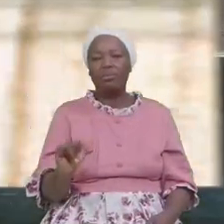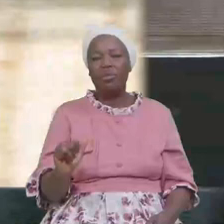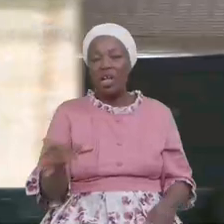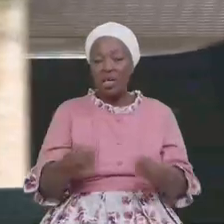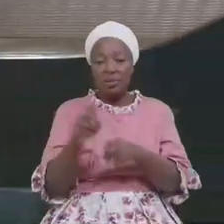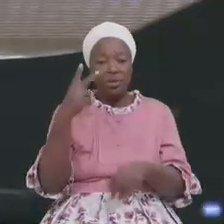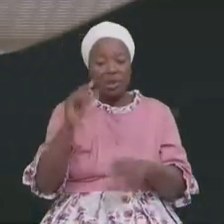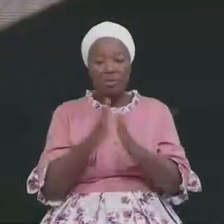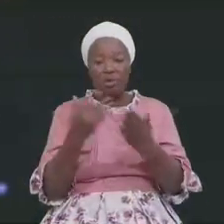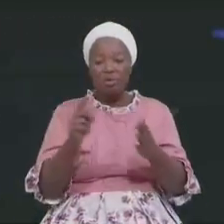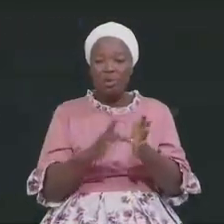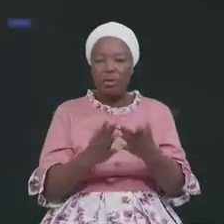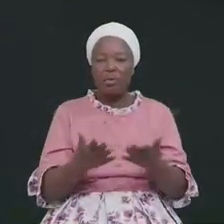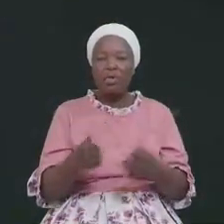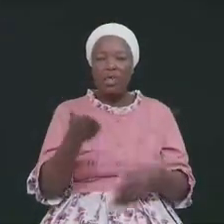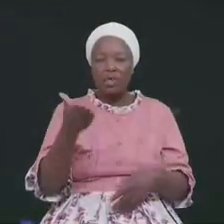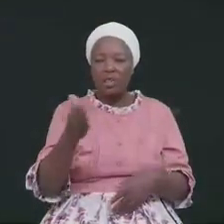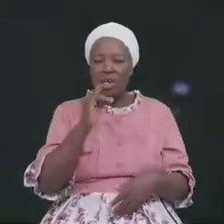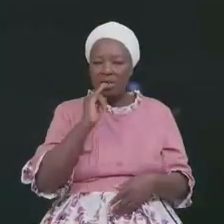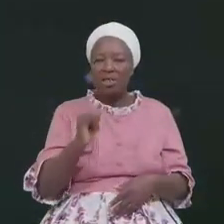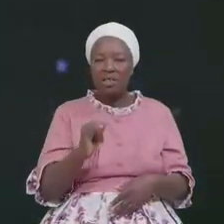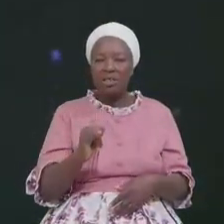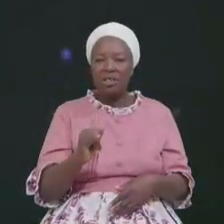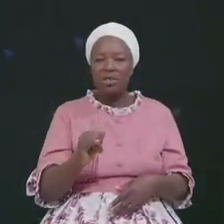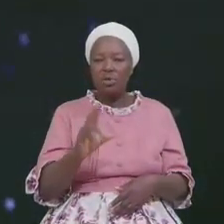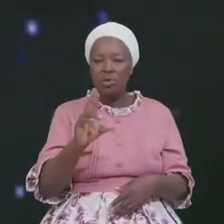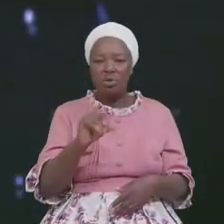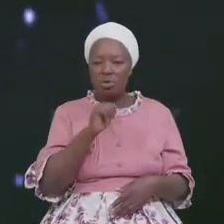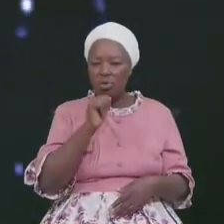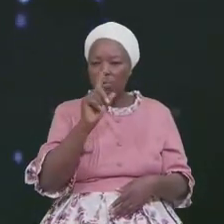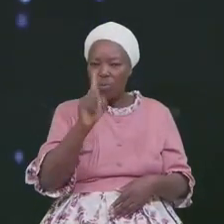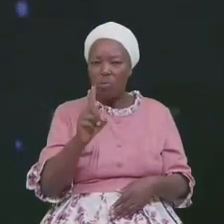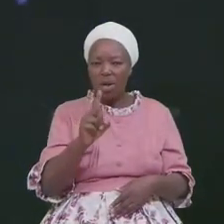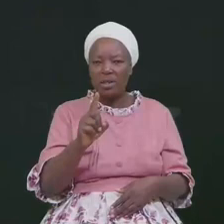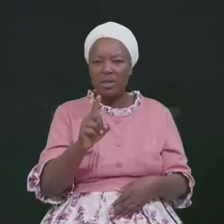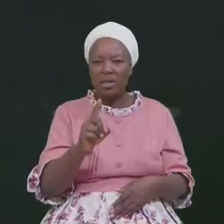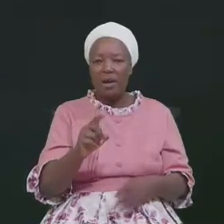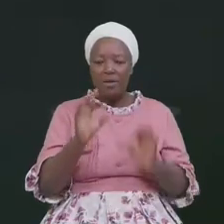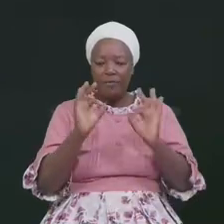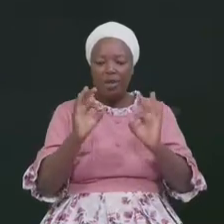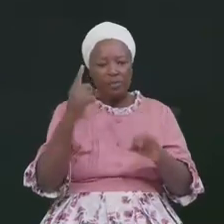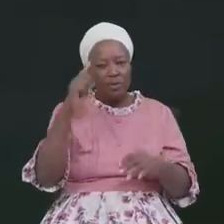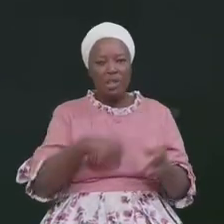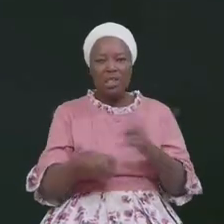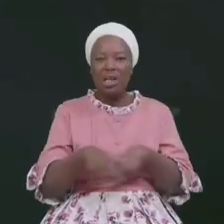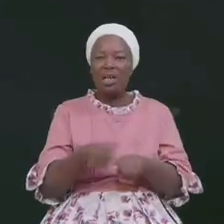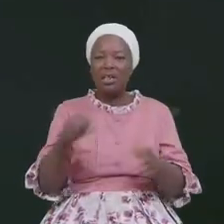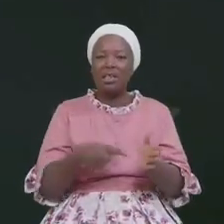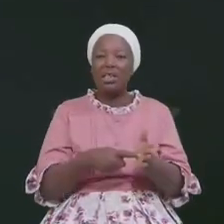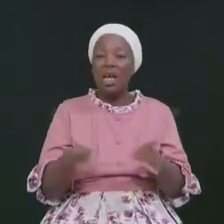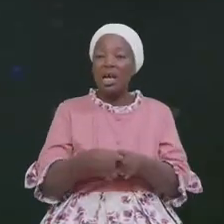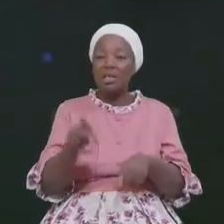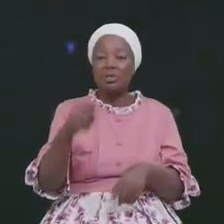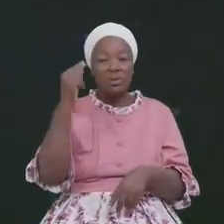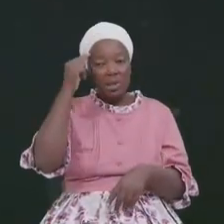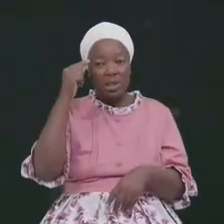Bible, il n'y a aucun autre digne comme ce jour. Quand nous pensons à